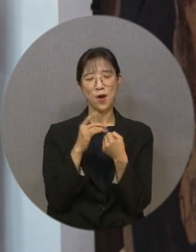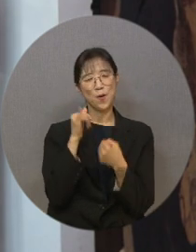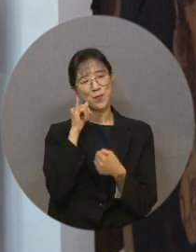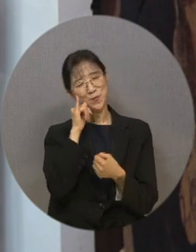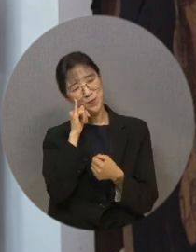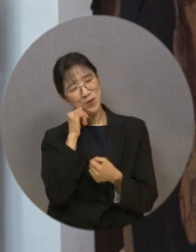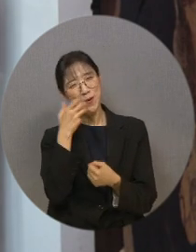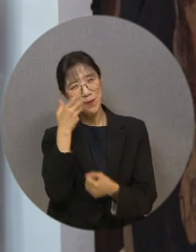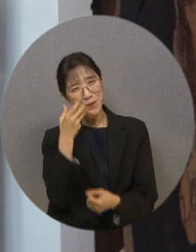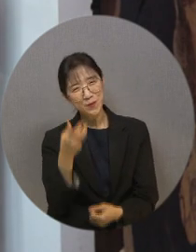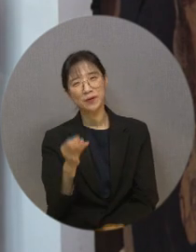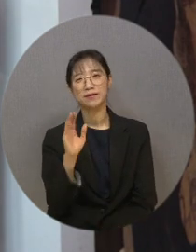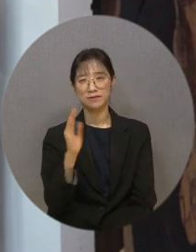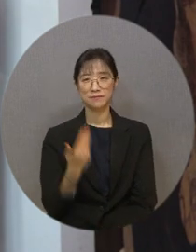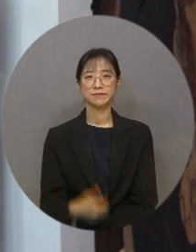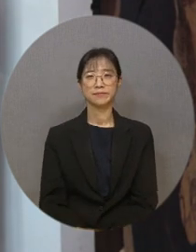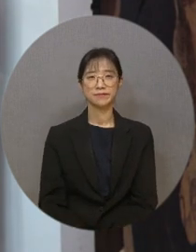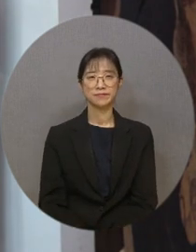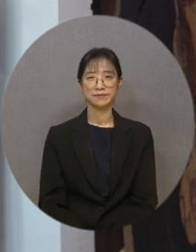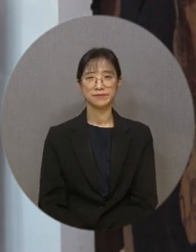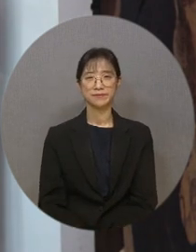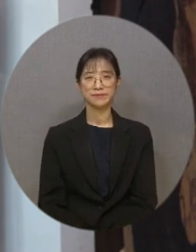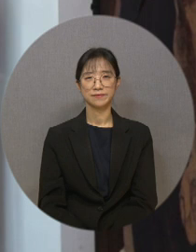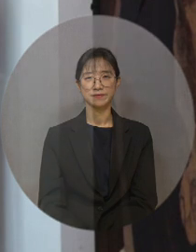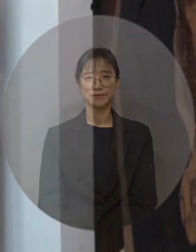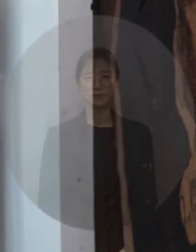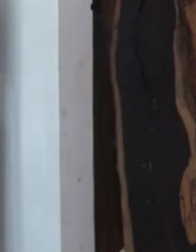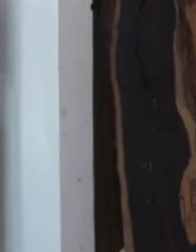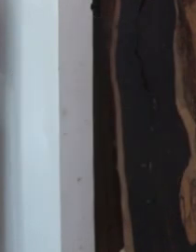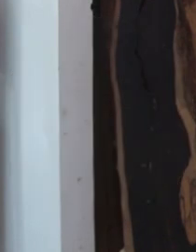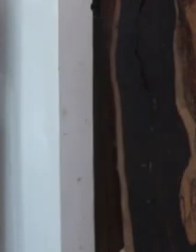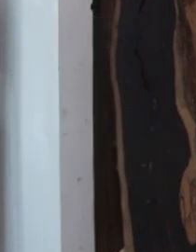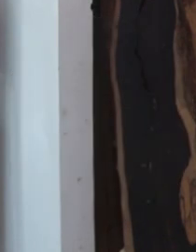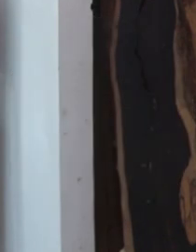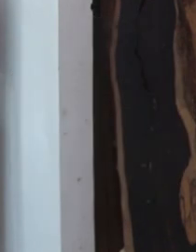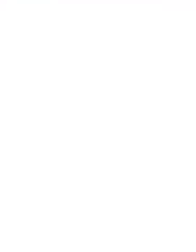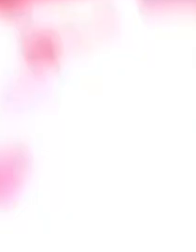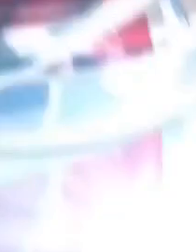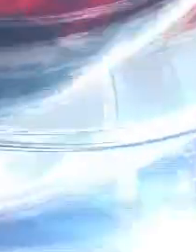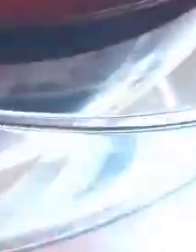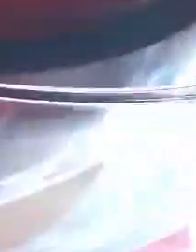추억 속으로 빠져들게 합니다. 복지TV 뉴스 배은아입니다.